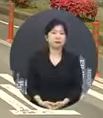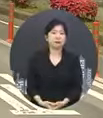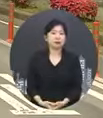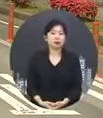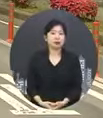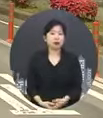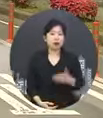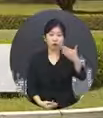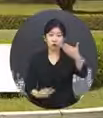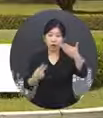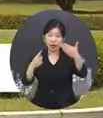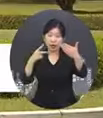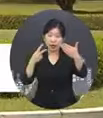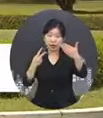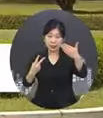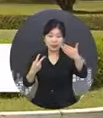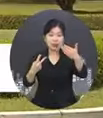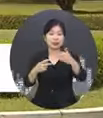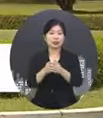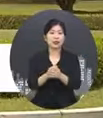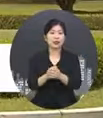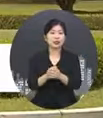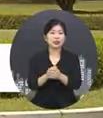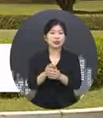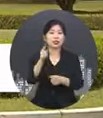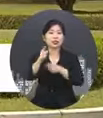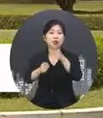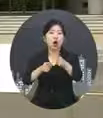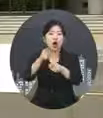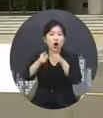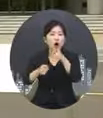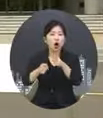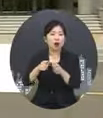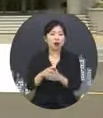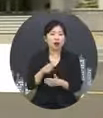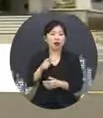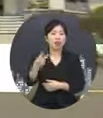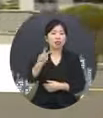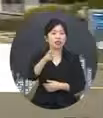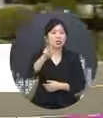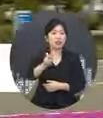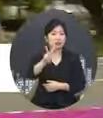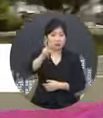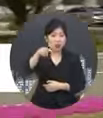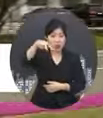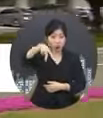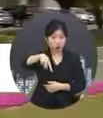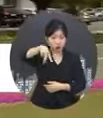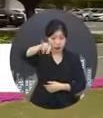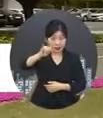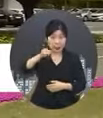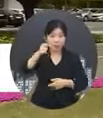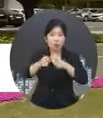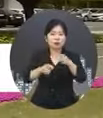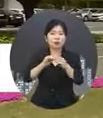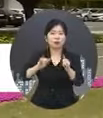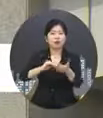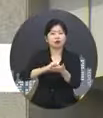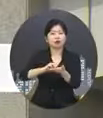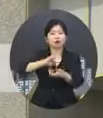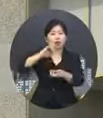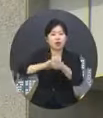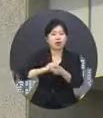다음달 10일 원서를 접수하는 창원대학교 외 2012학년도 수시모집 인원 1418 명